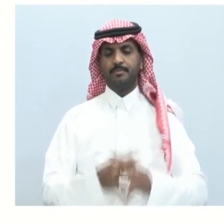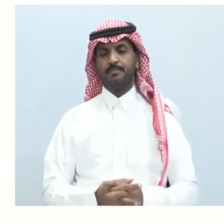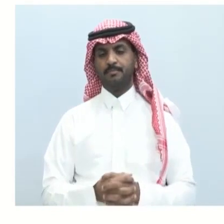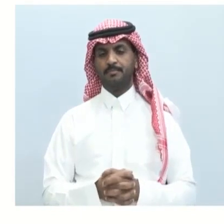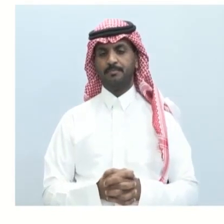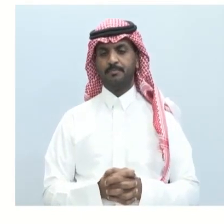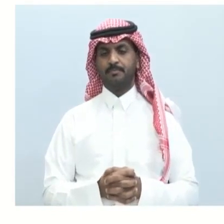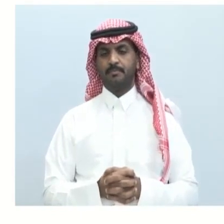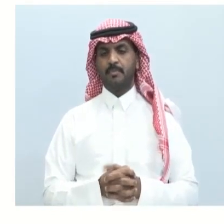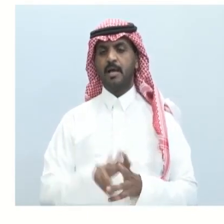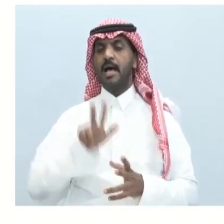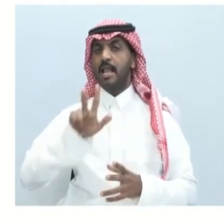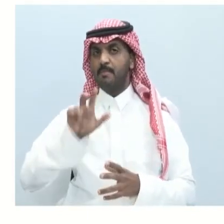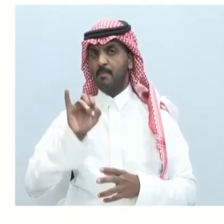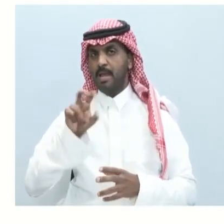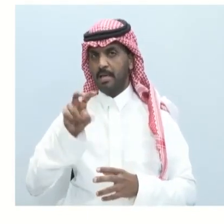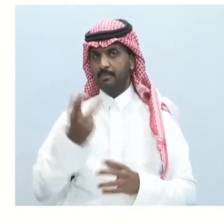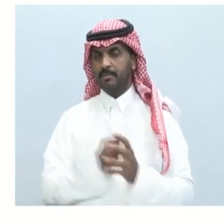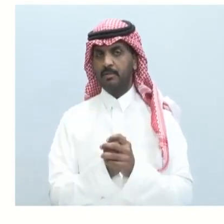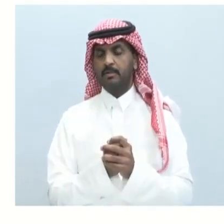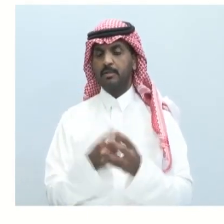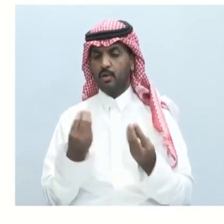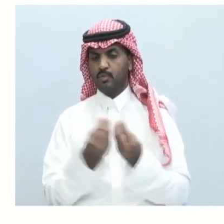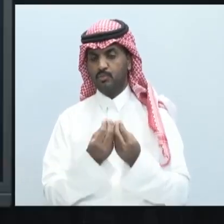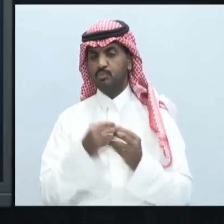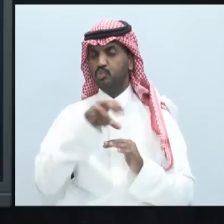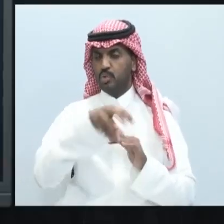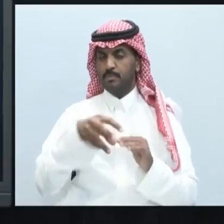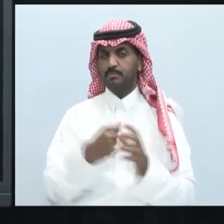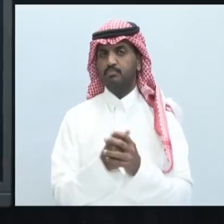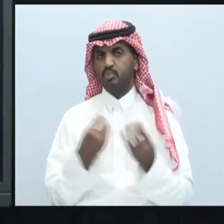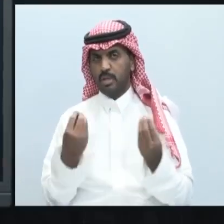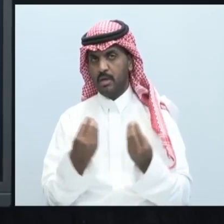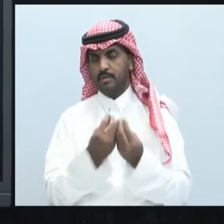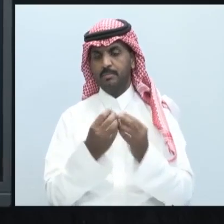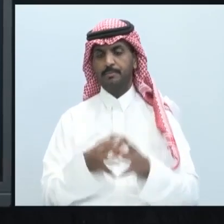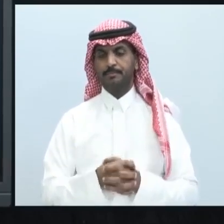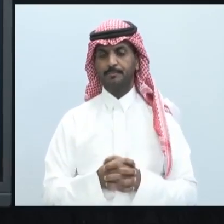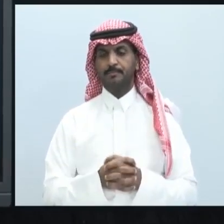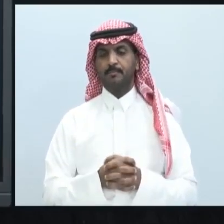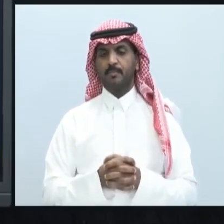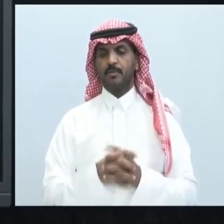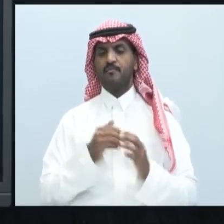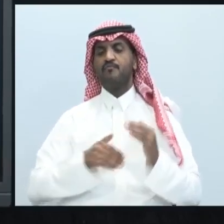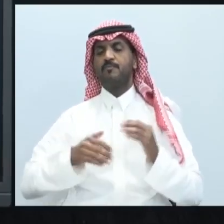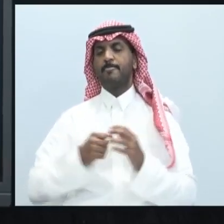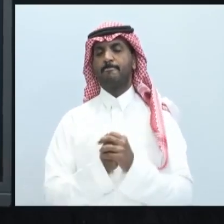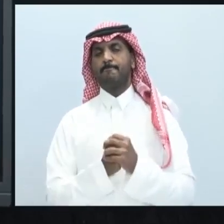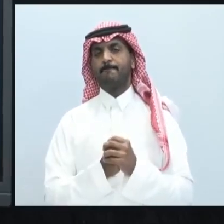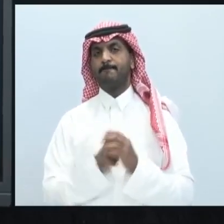متقاربه اذا المملكه تضم شعب او اقسام ماذا متقاربه ايضا